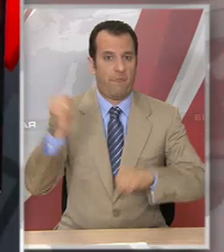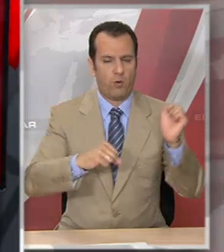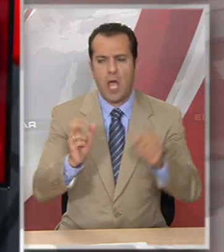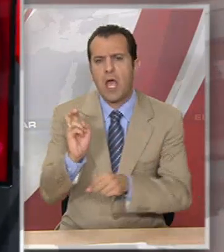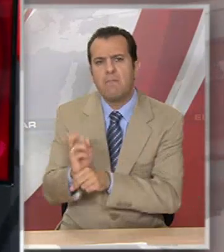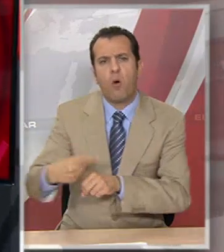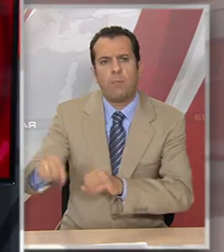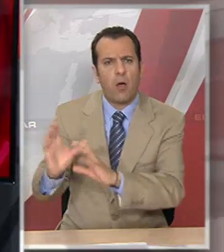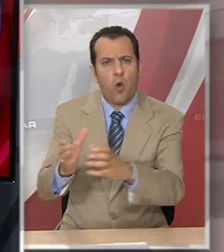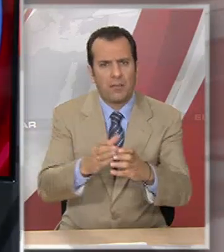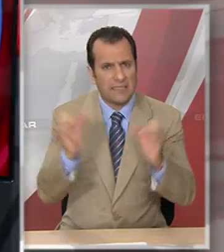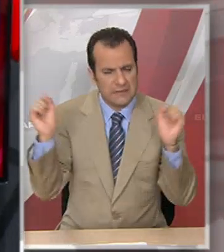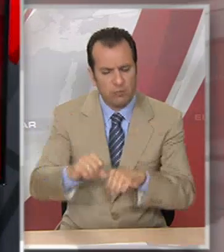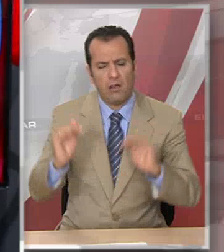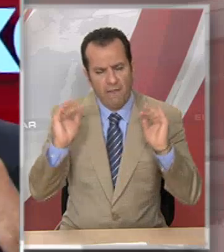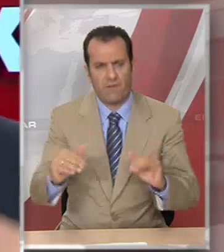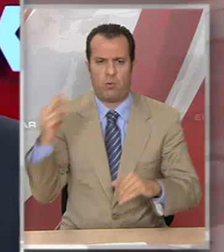που θα συμφωνήσουμε.